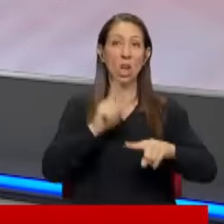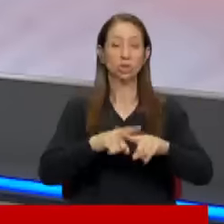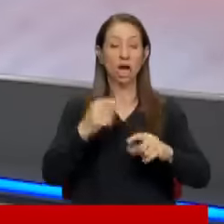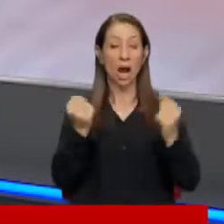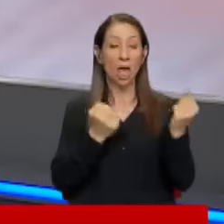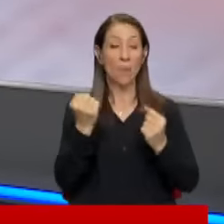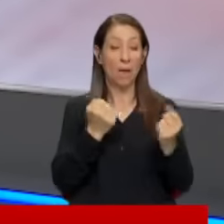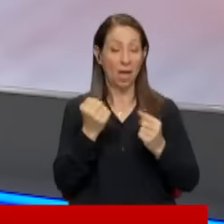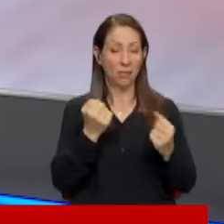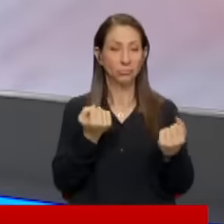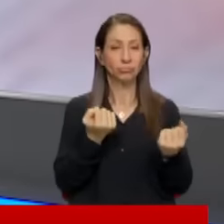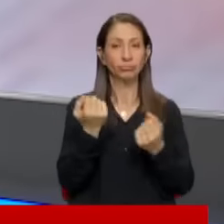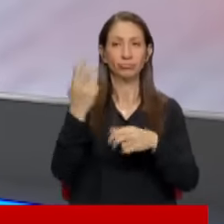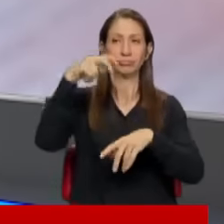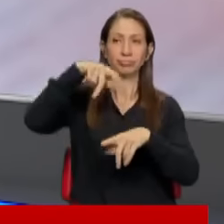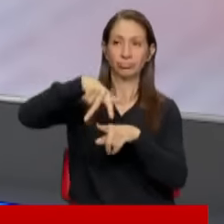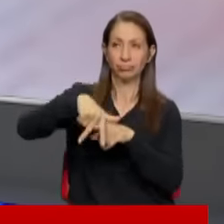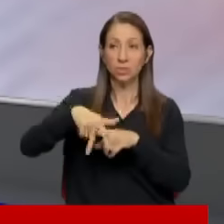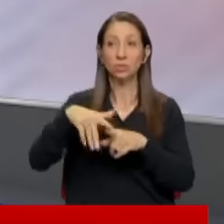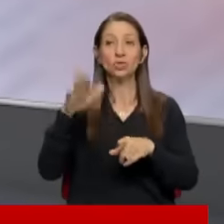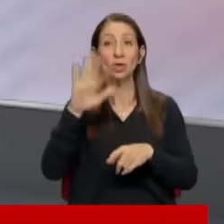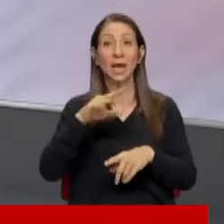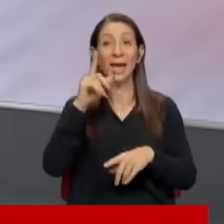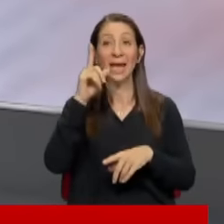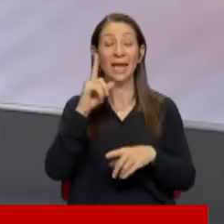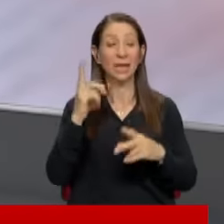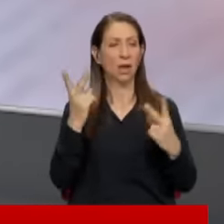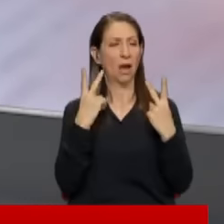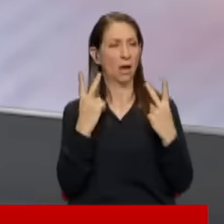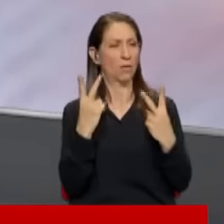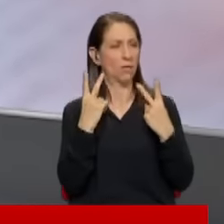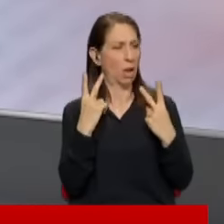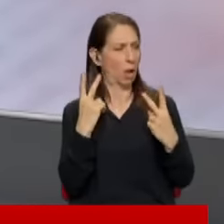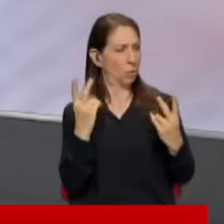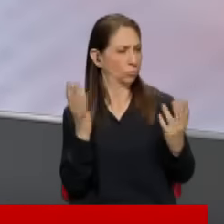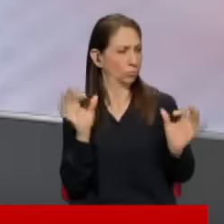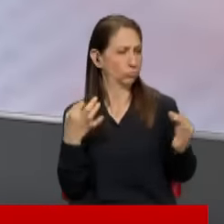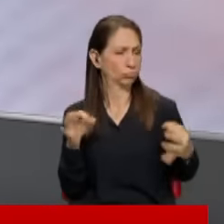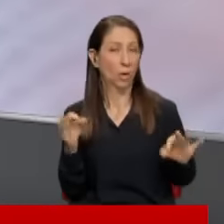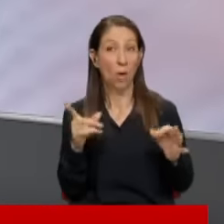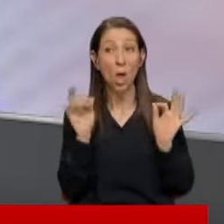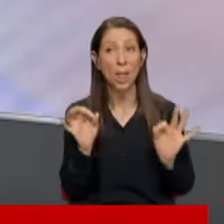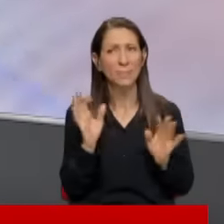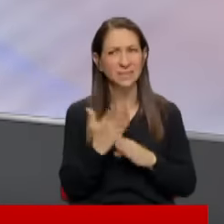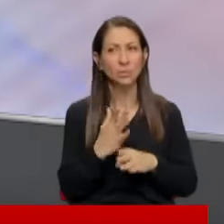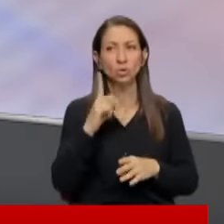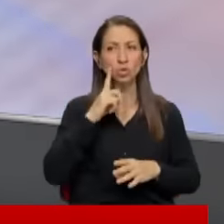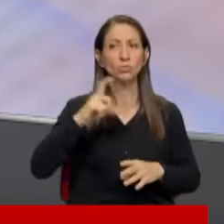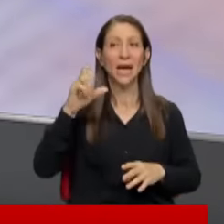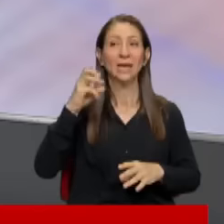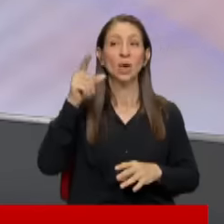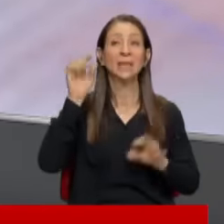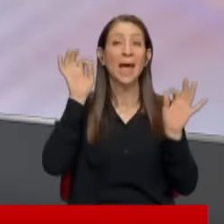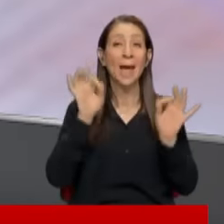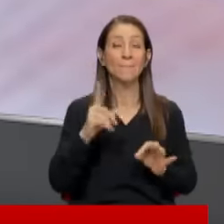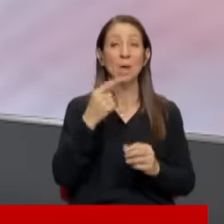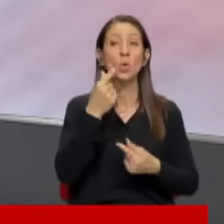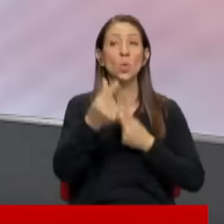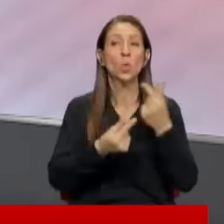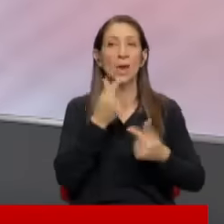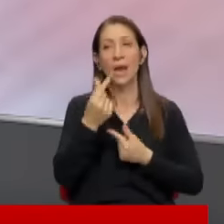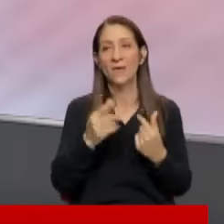arazi araçlarının kasasına geçiş, sonra ihtişam, hani bunlar önemli sebepler. Cumhurbaşkanı Erdoğan sürekli bir